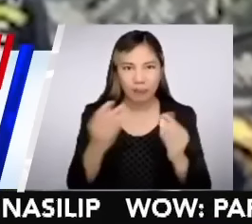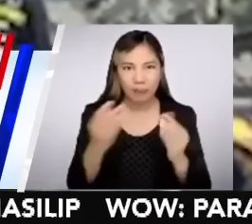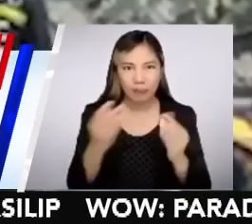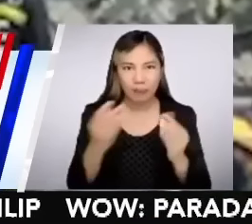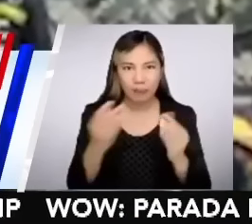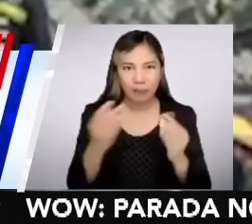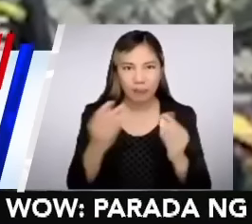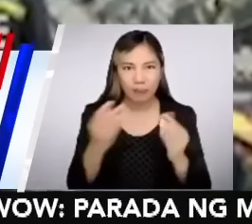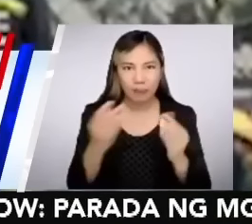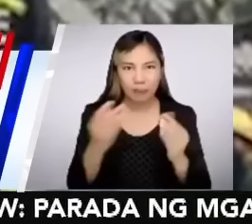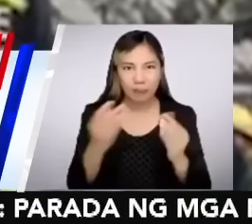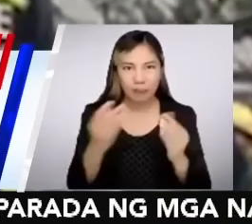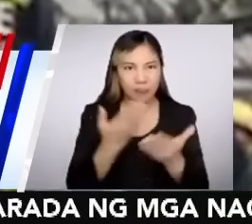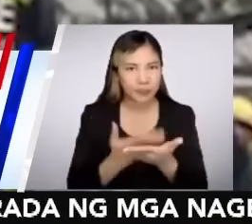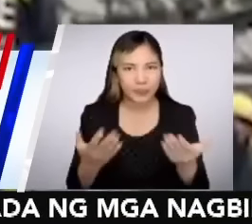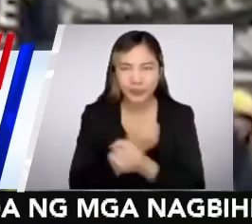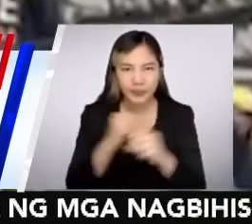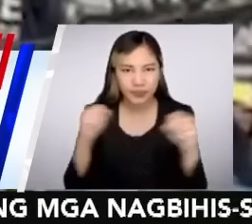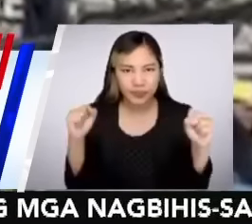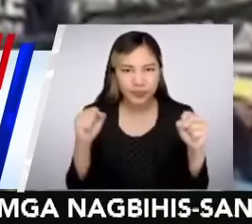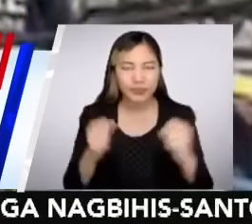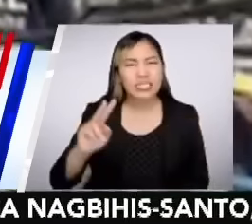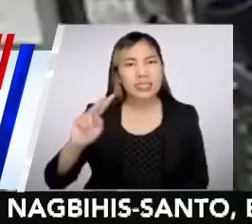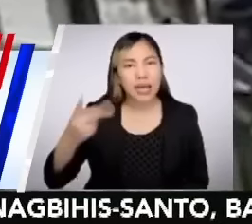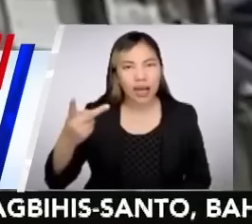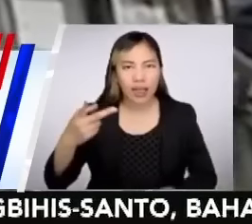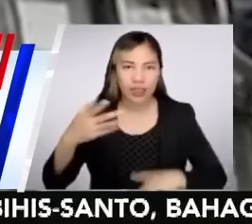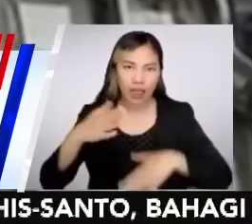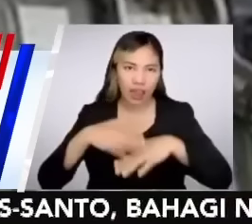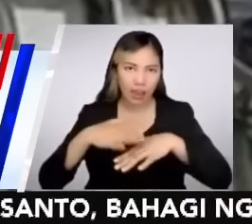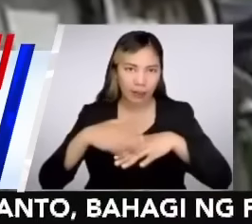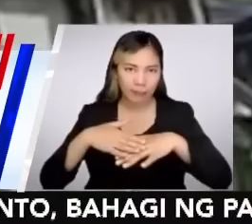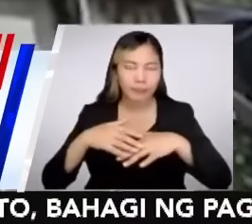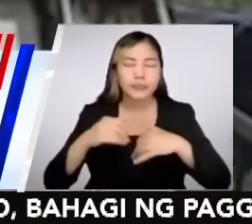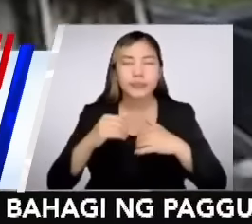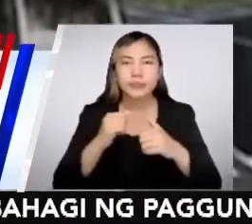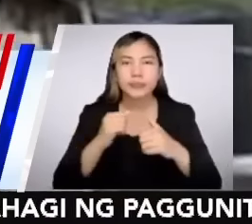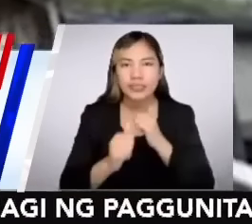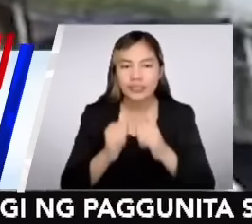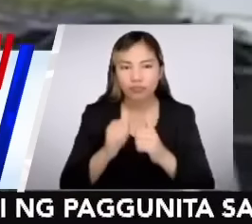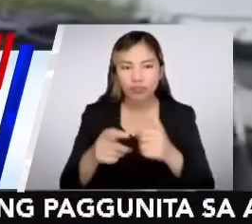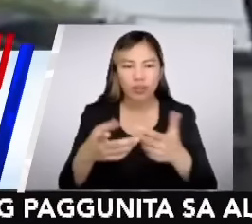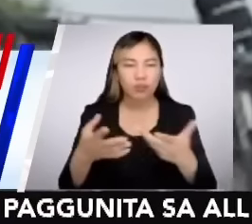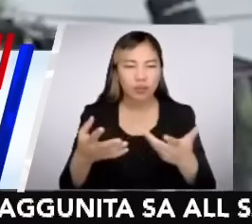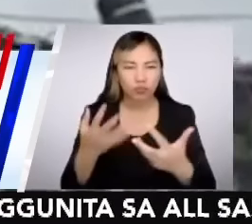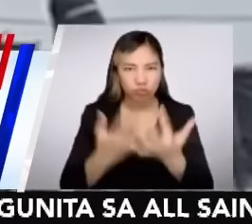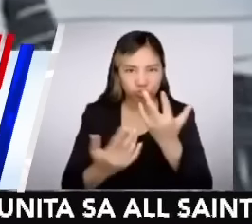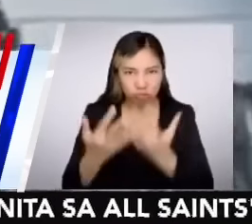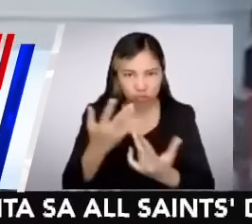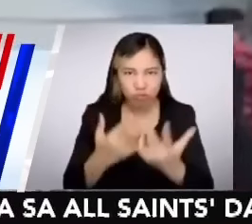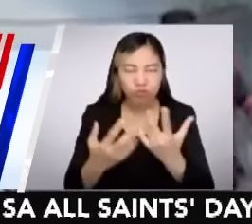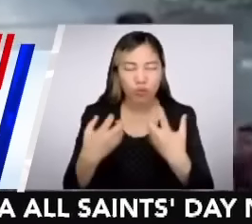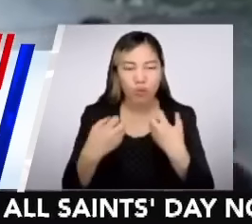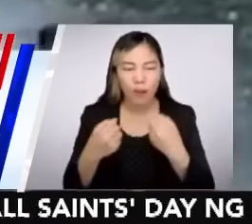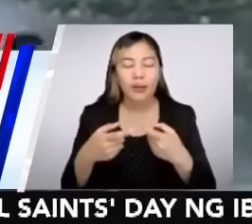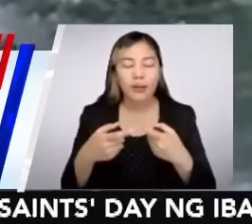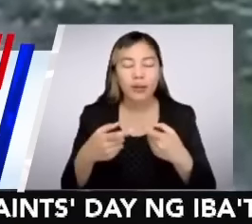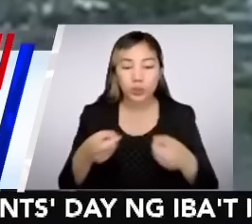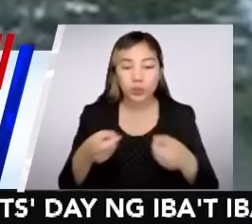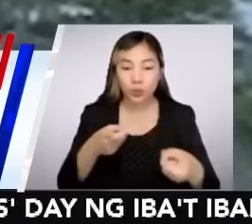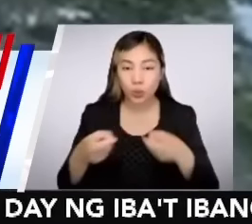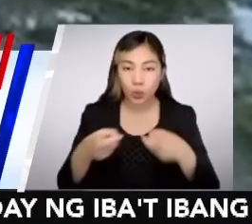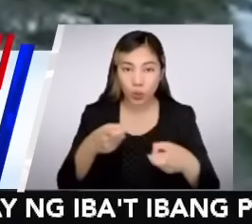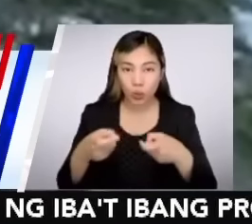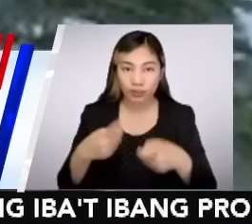alarma ang sunog bago idineklarang kontrolado kanina alas 9.45 ng umaga. Pero sa mga oras na ito ay fire out na, ganap na